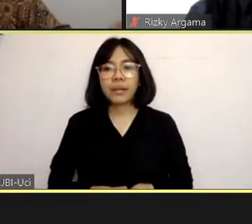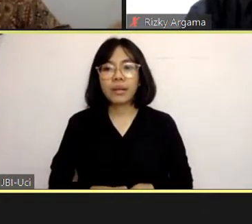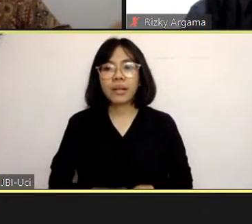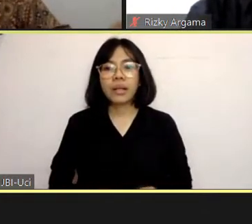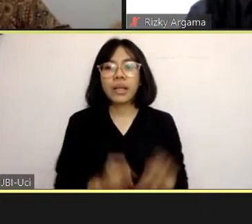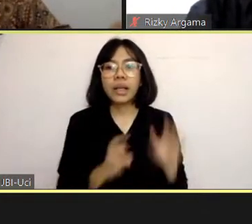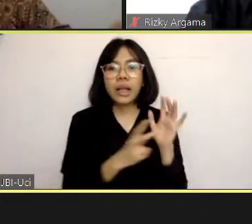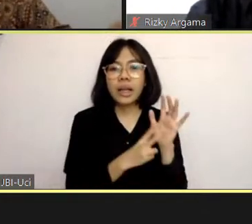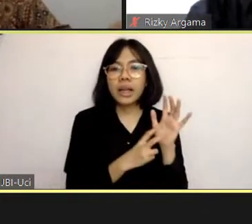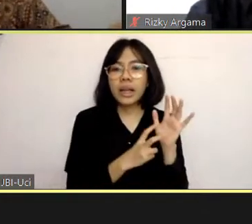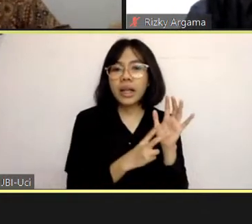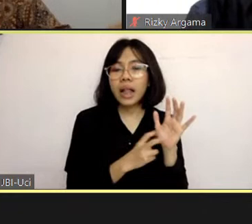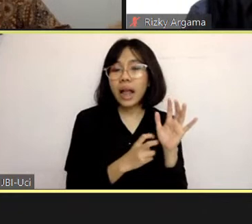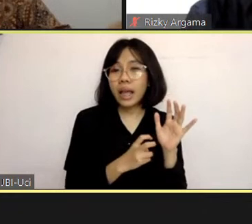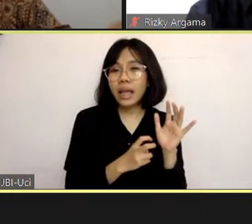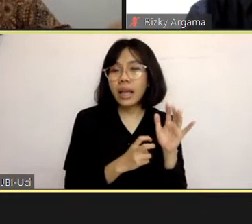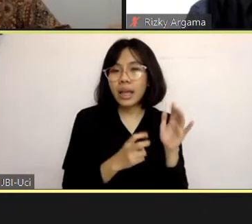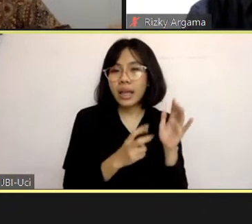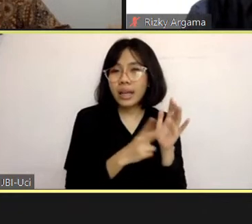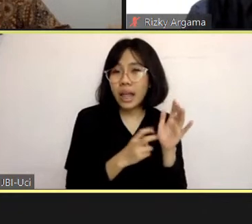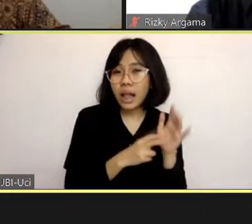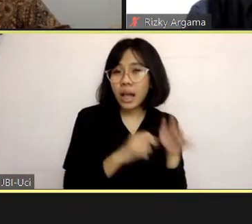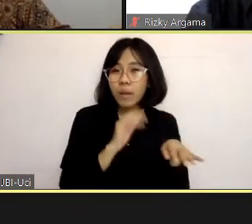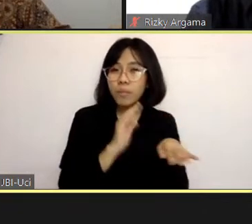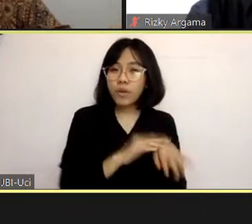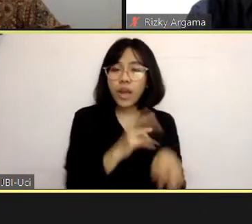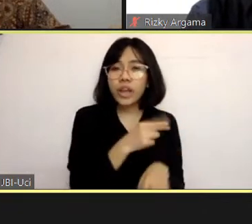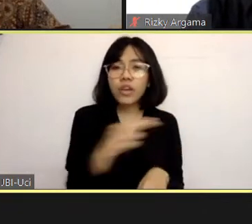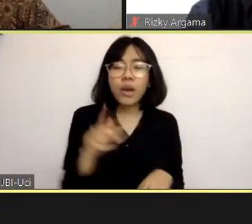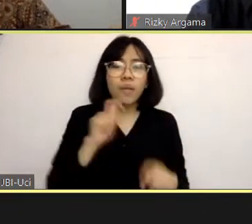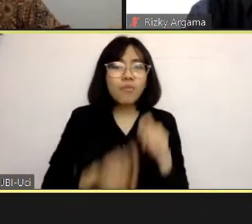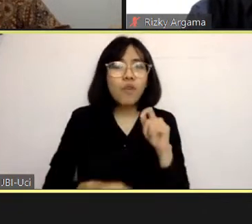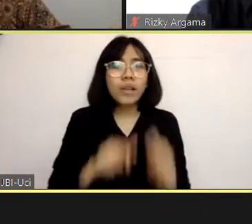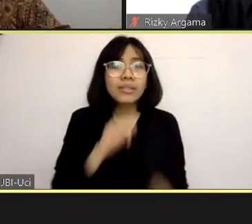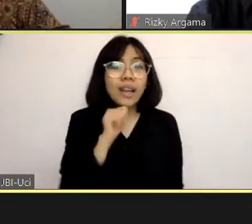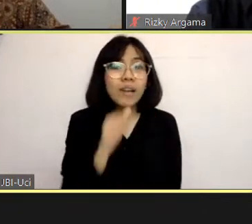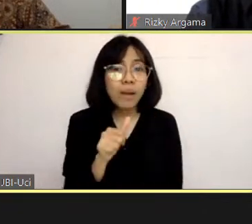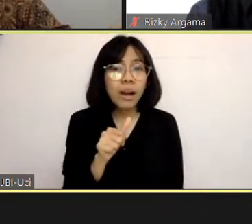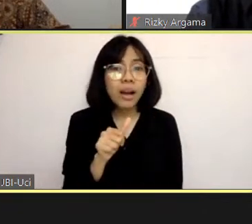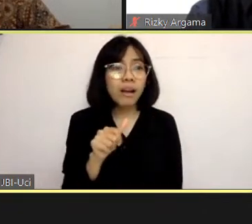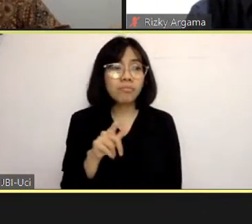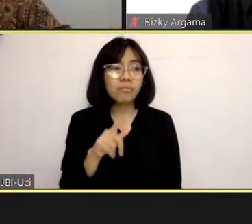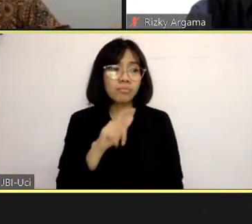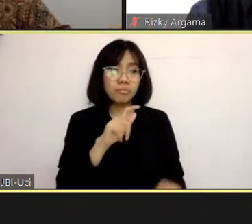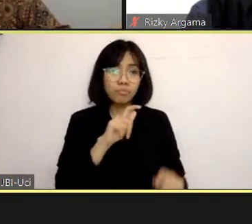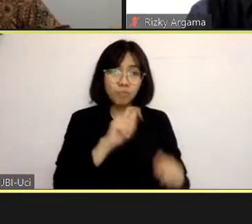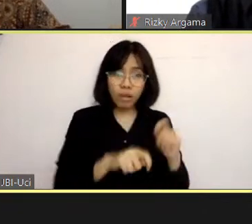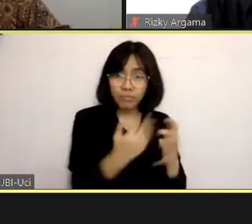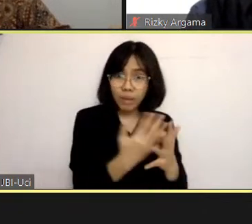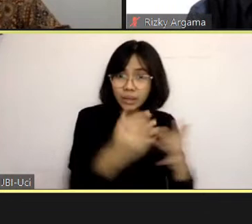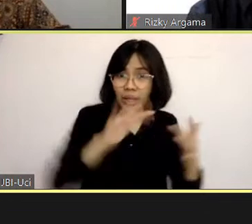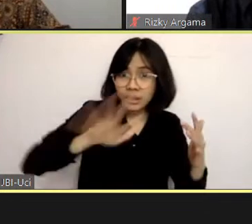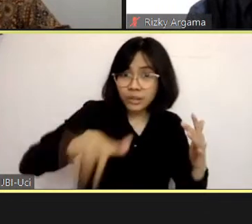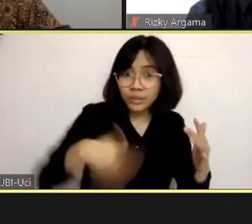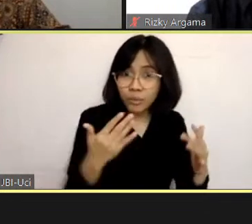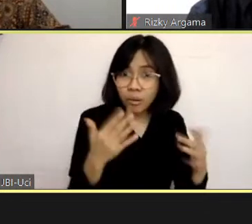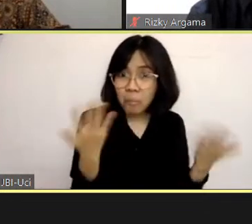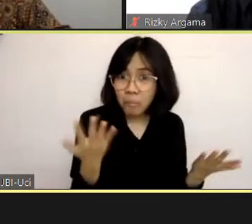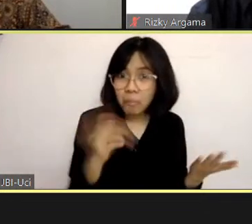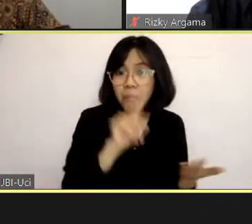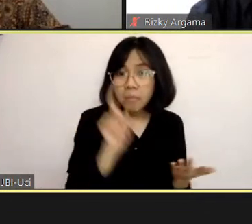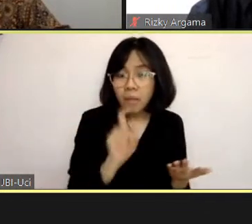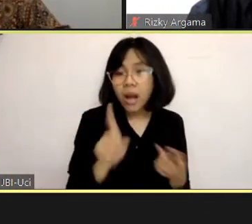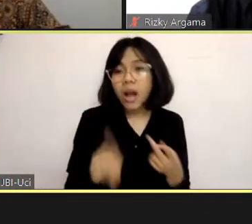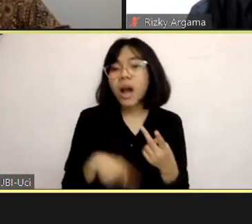Indonesia? Apakah ini ditentukan oleh masyarakat secara luas? Apakah ini merupakan narasi dari orang yang